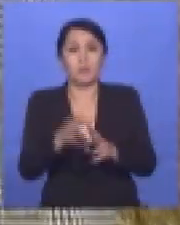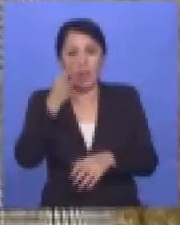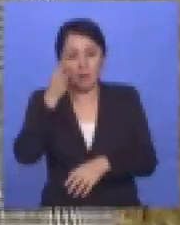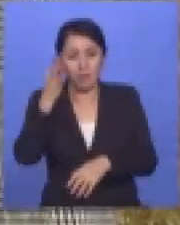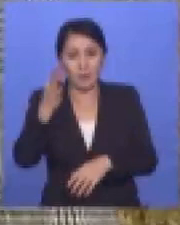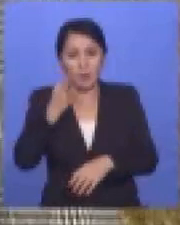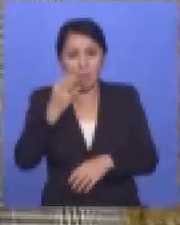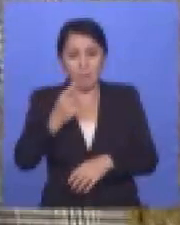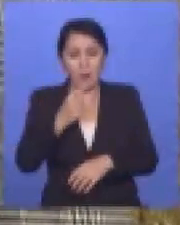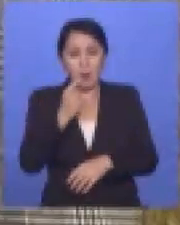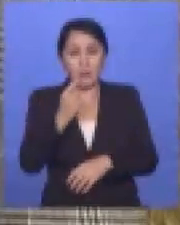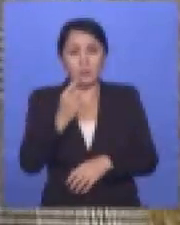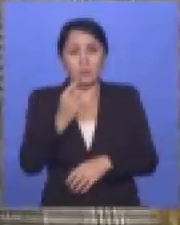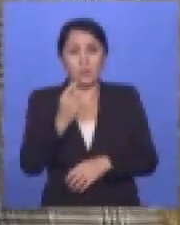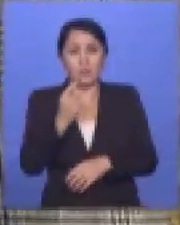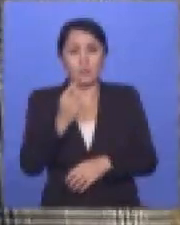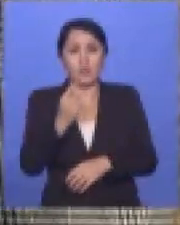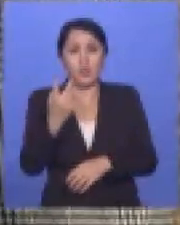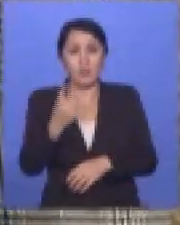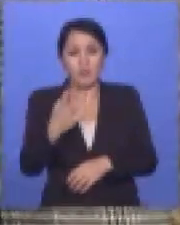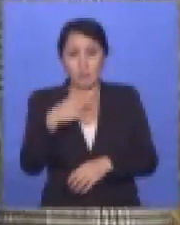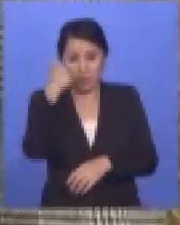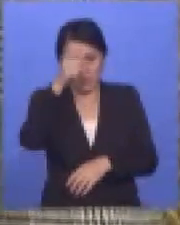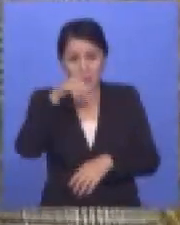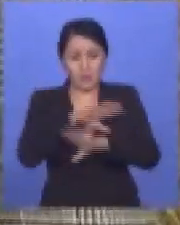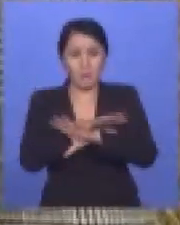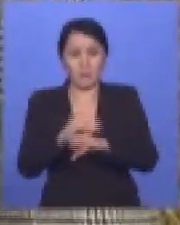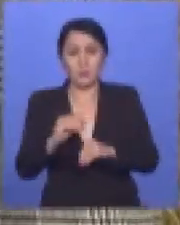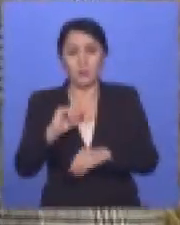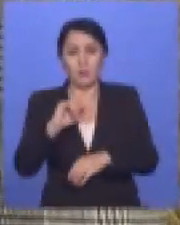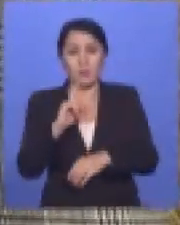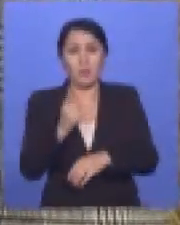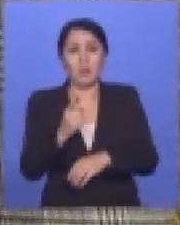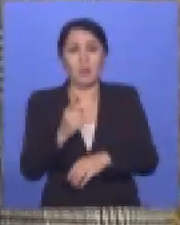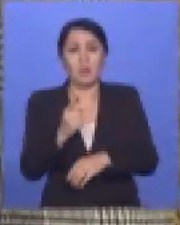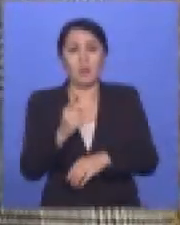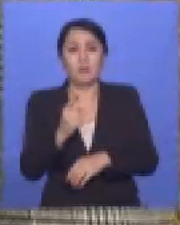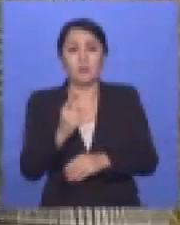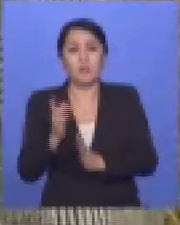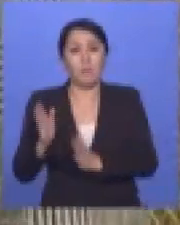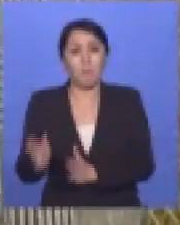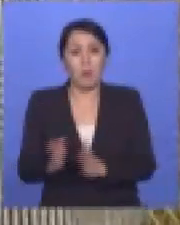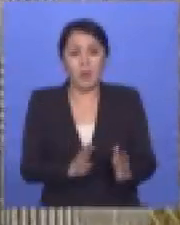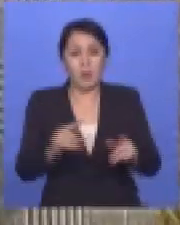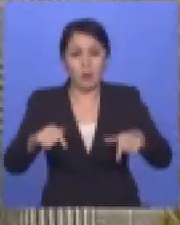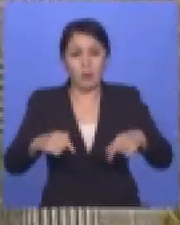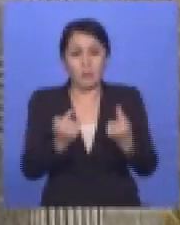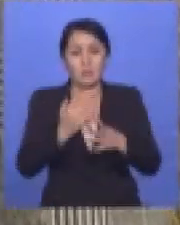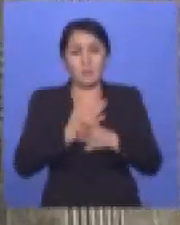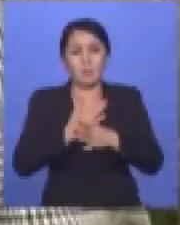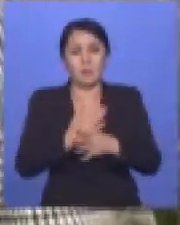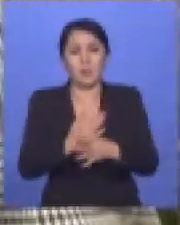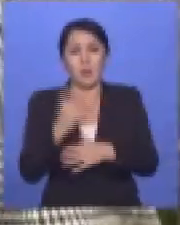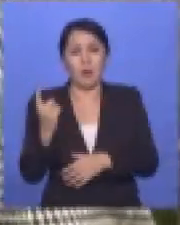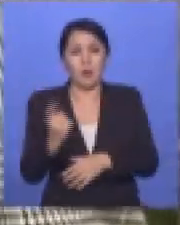тәжірибелі адамдар айтқандай, мұндай ауа райы 25 жыл бойы болмаған. Әрине қиын жағдай, тек қазір қалыпты түрде жинай бастадық. Егер қолдау болса,